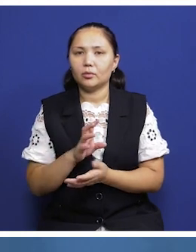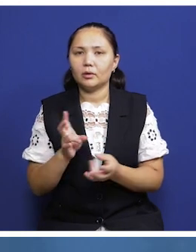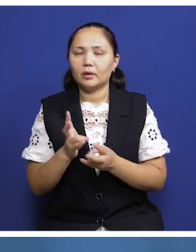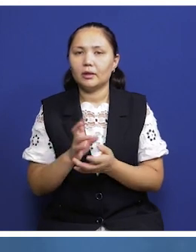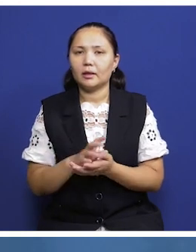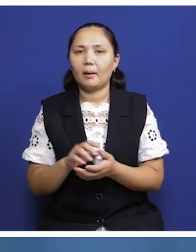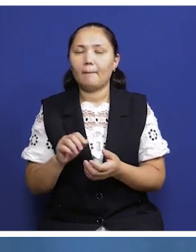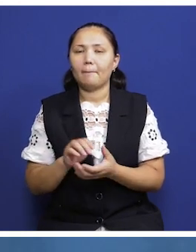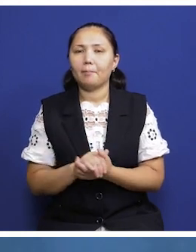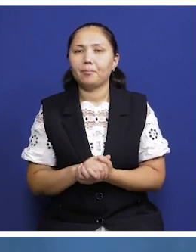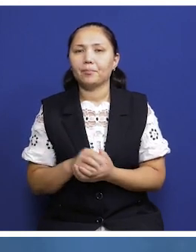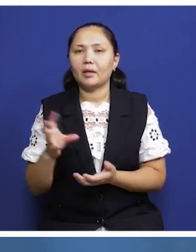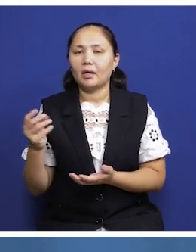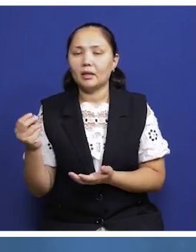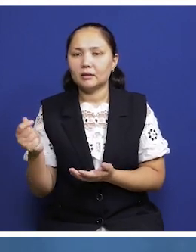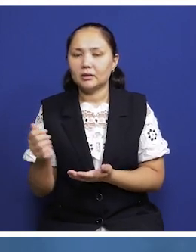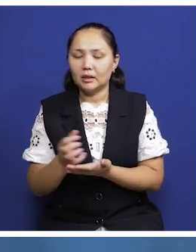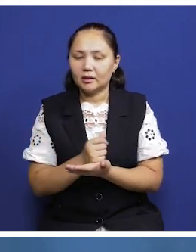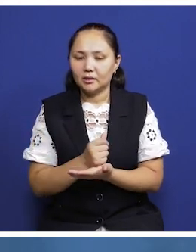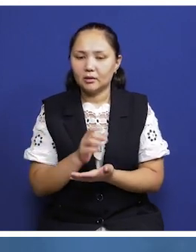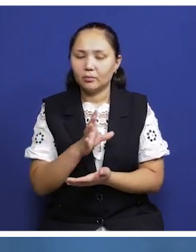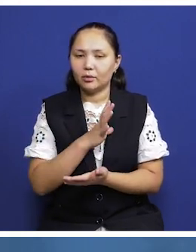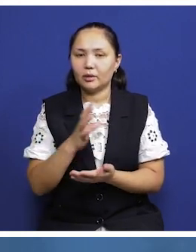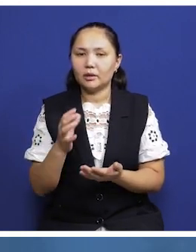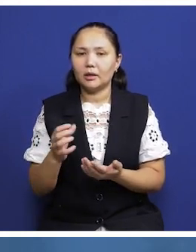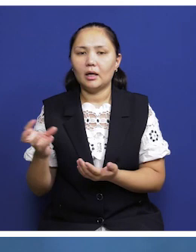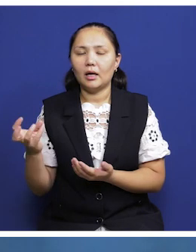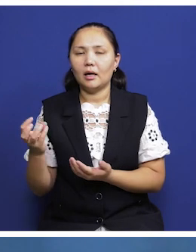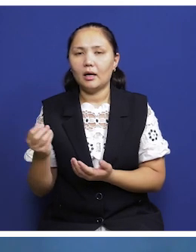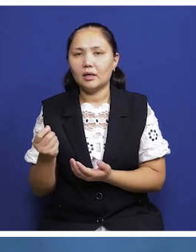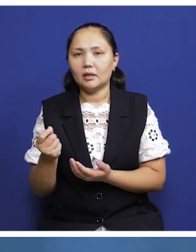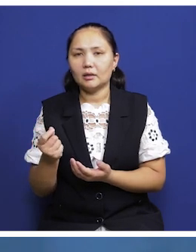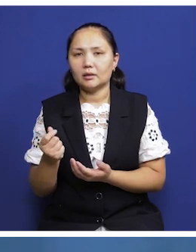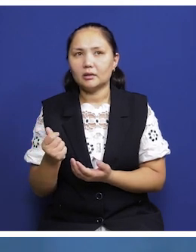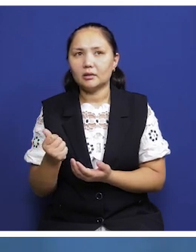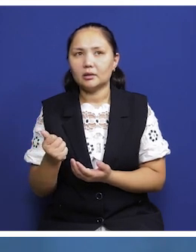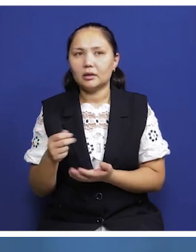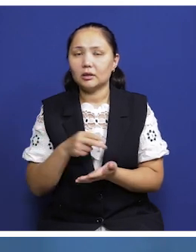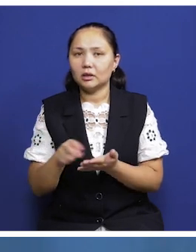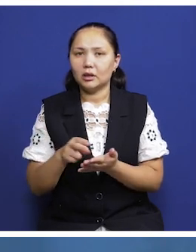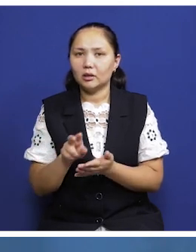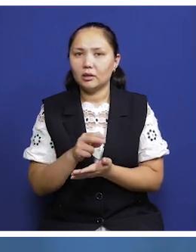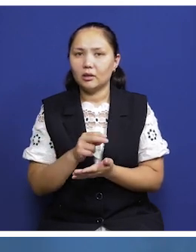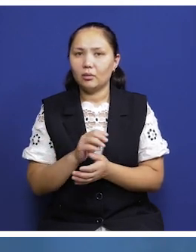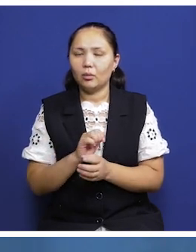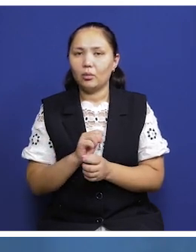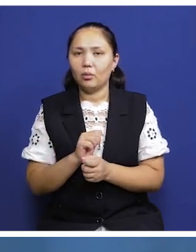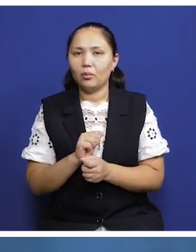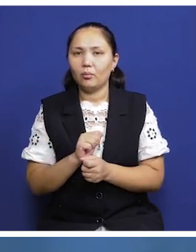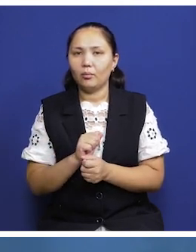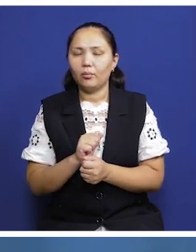оны ары қарай жалғастырамыз, қаржы бөліп отырамыз. Бұндай қаржы бізде шығын болмайтын. Енді